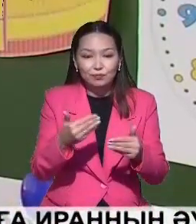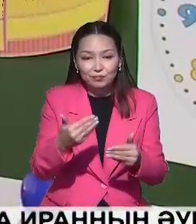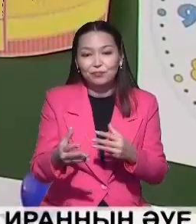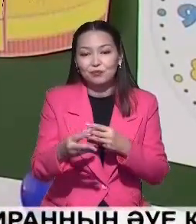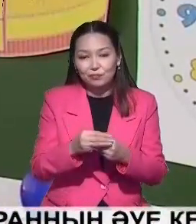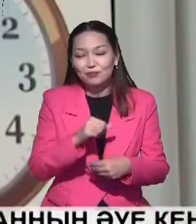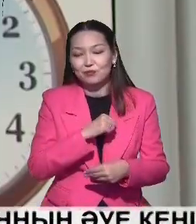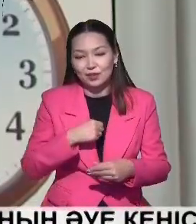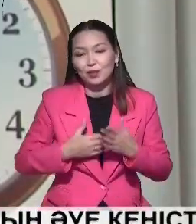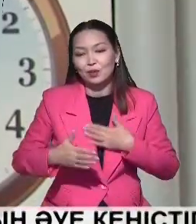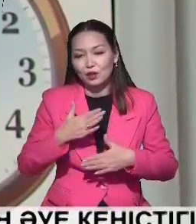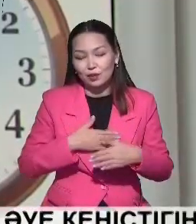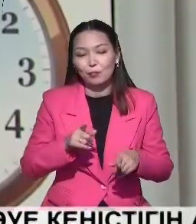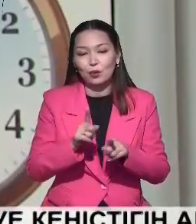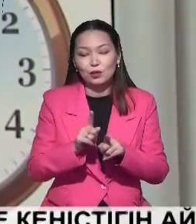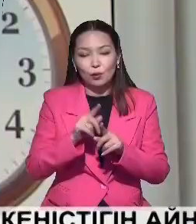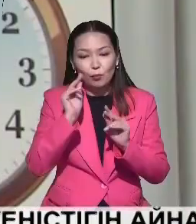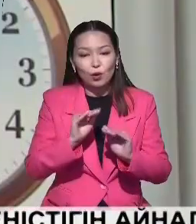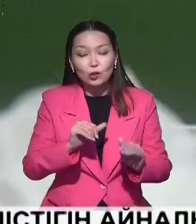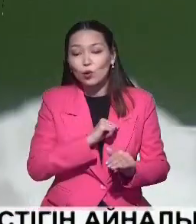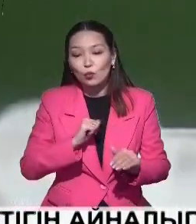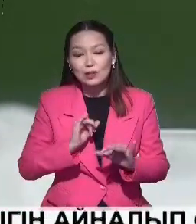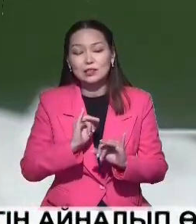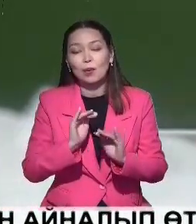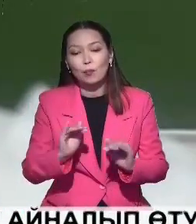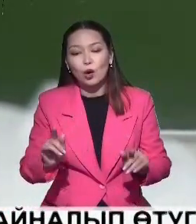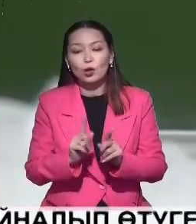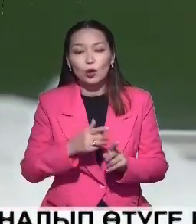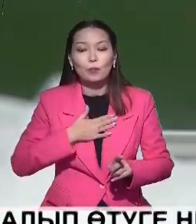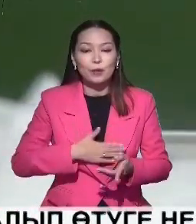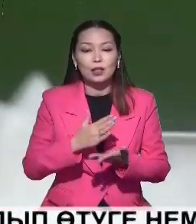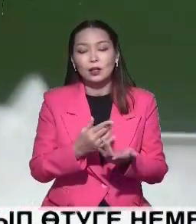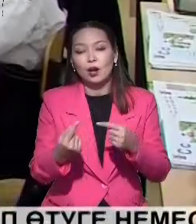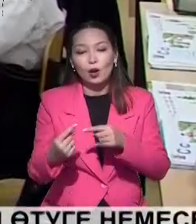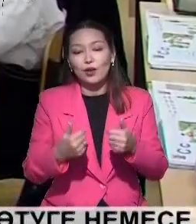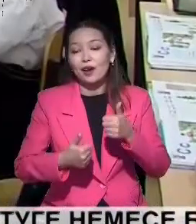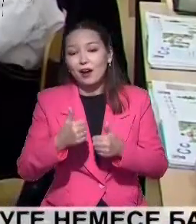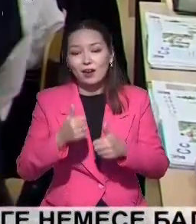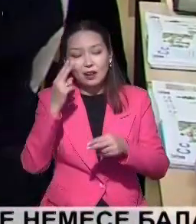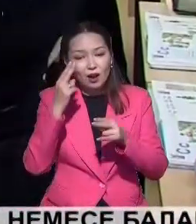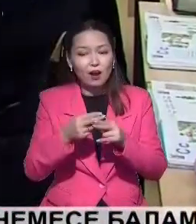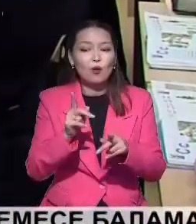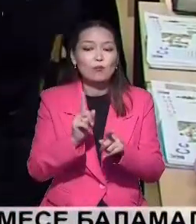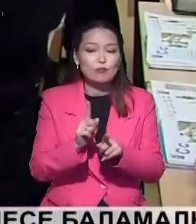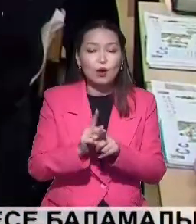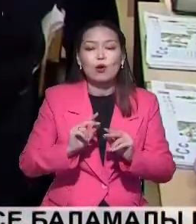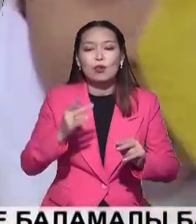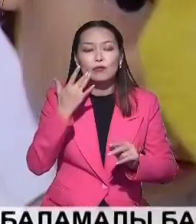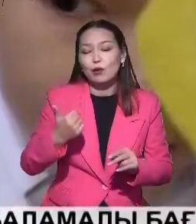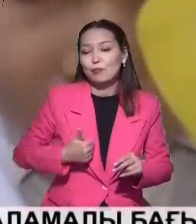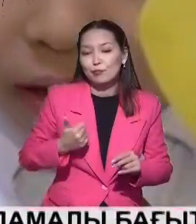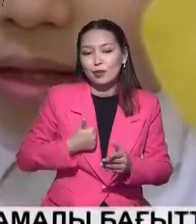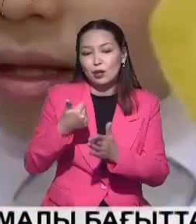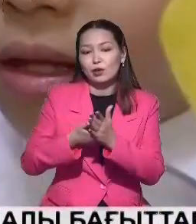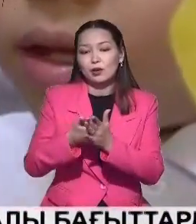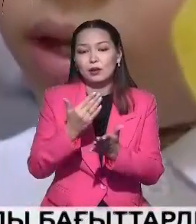өзім қуаныштымын. Мұғалімнің тек өзі емес, оқушылары да риза. Олар бір-бірімен жарысып, ағайын жер көкке сыйғызбай мақтай жөнелді.